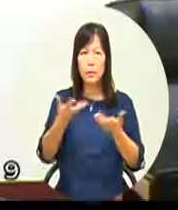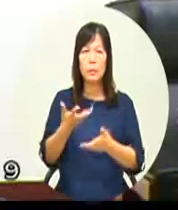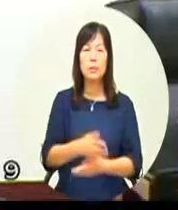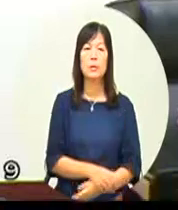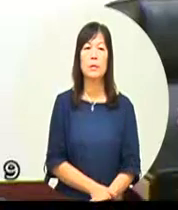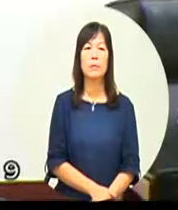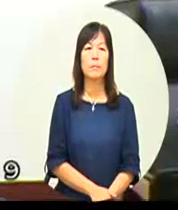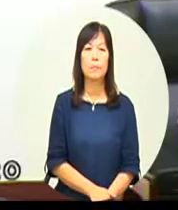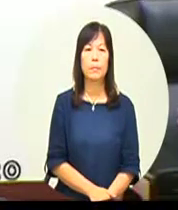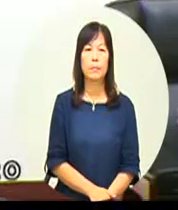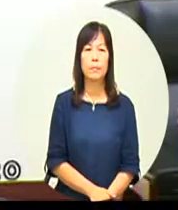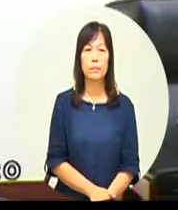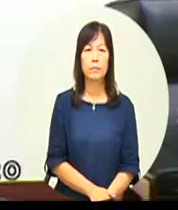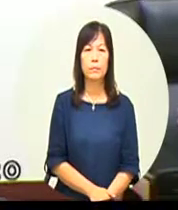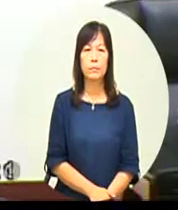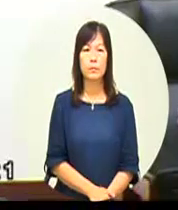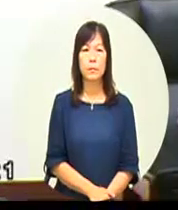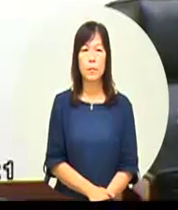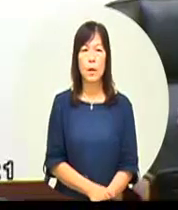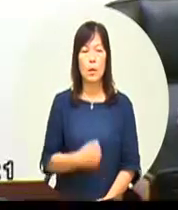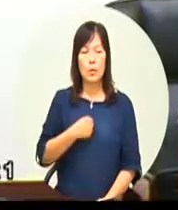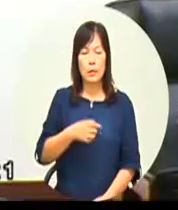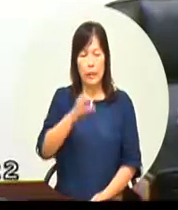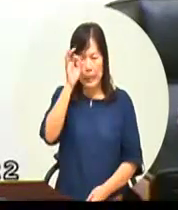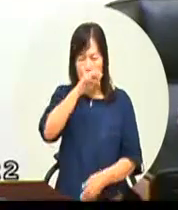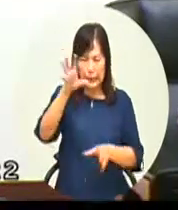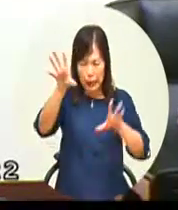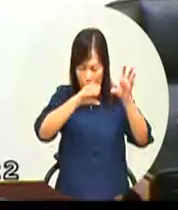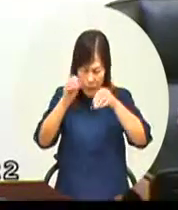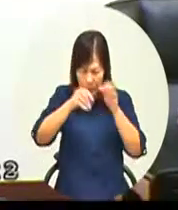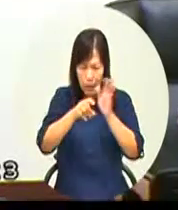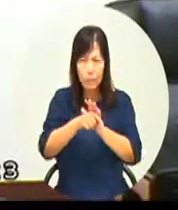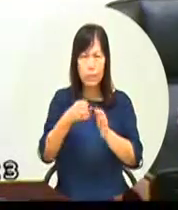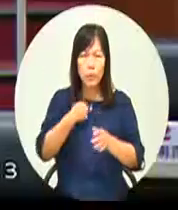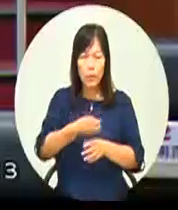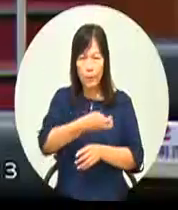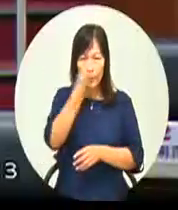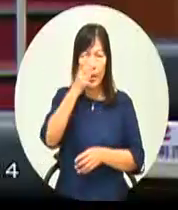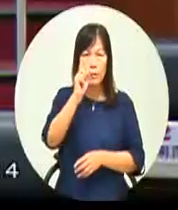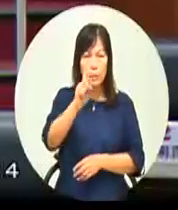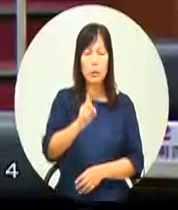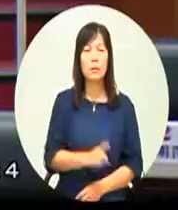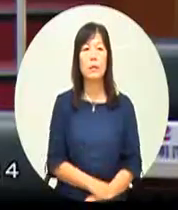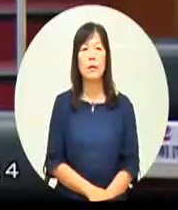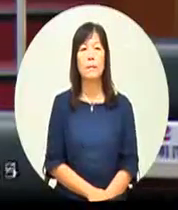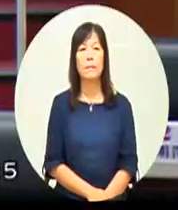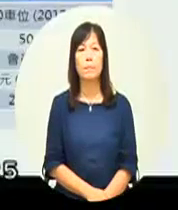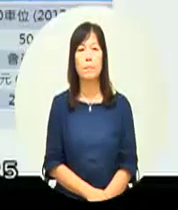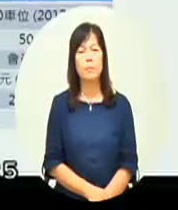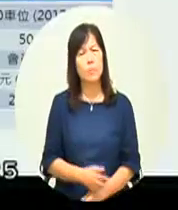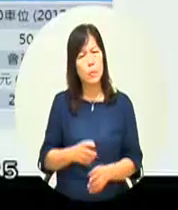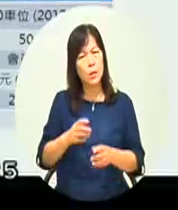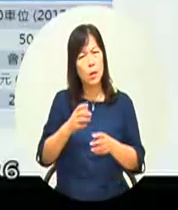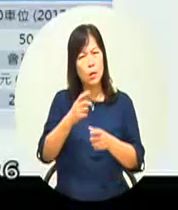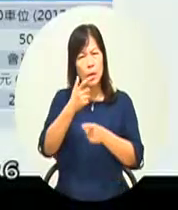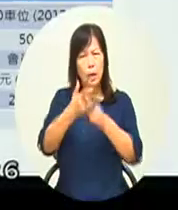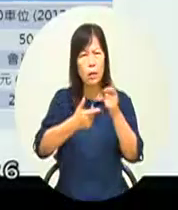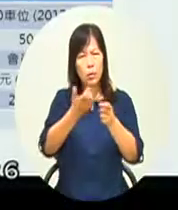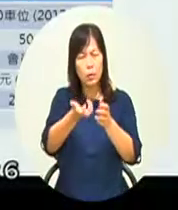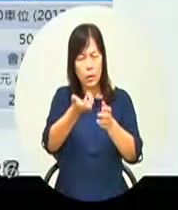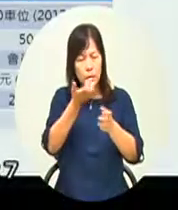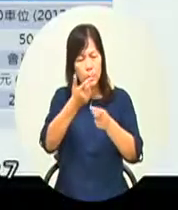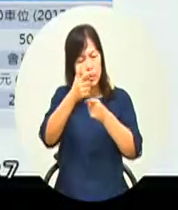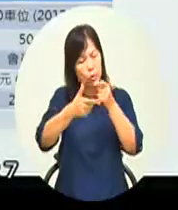进行。不过我在找资料的时候发现，在这多久 6年前哈，